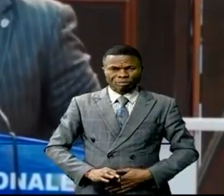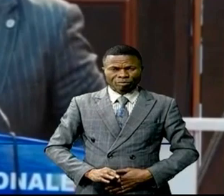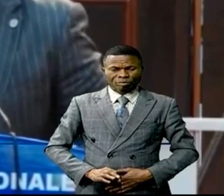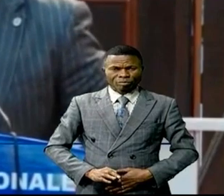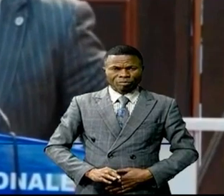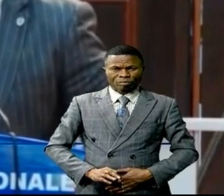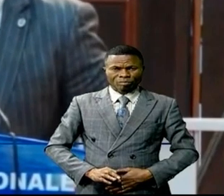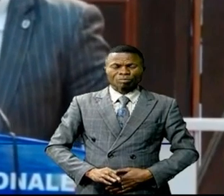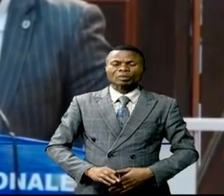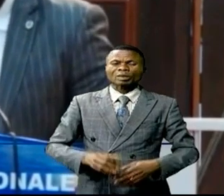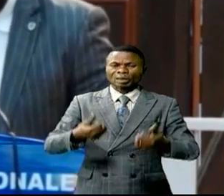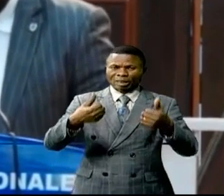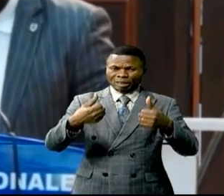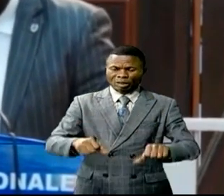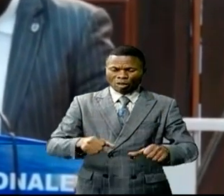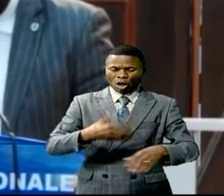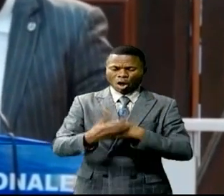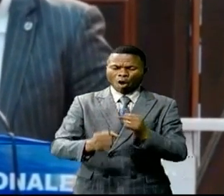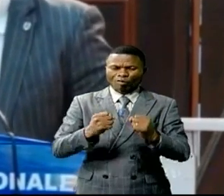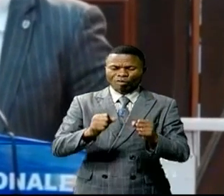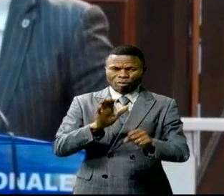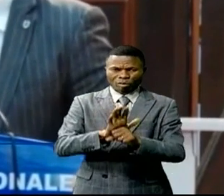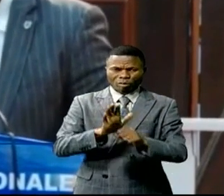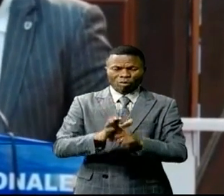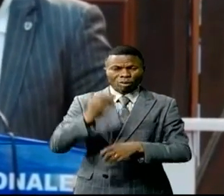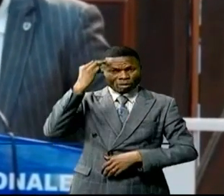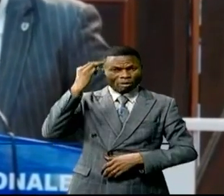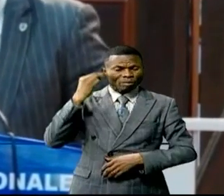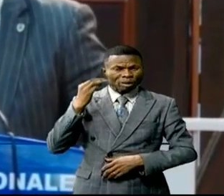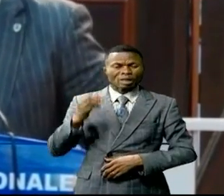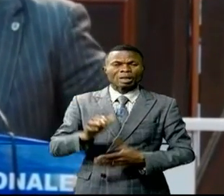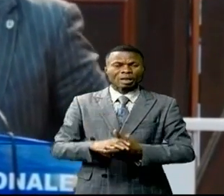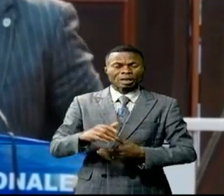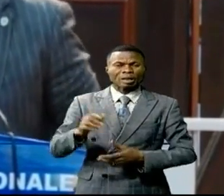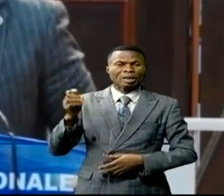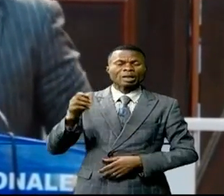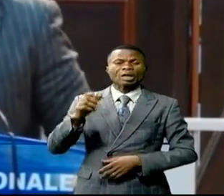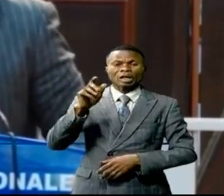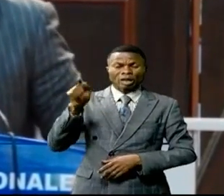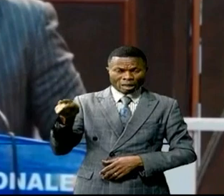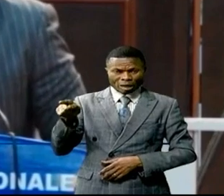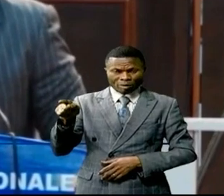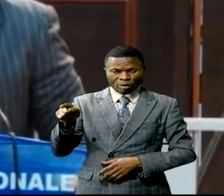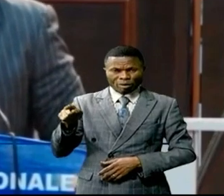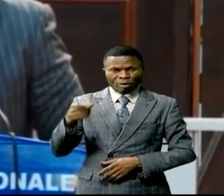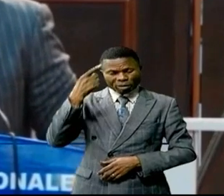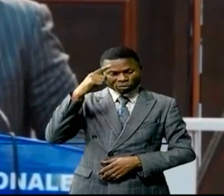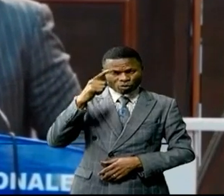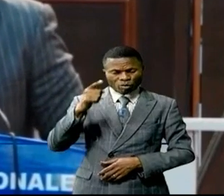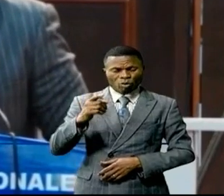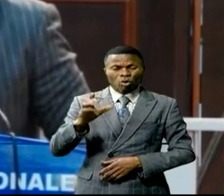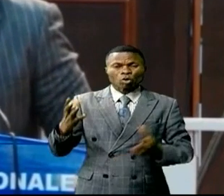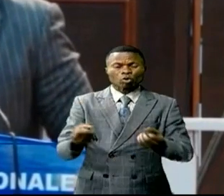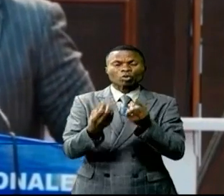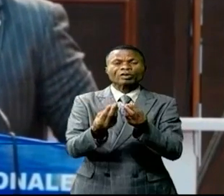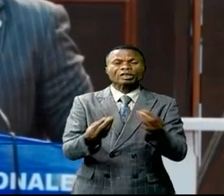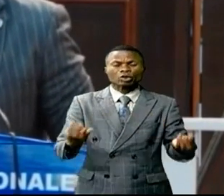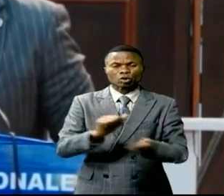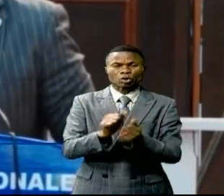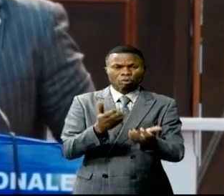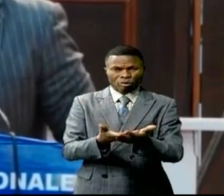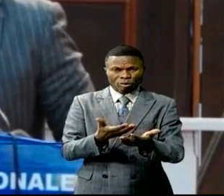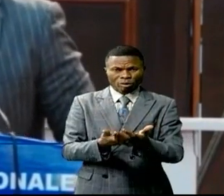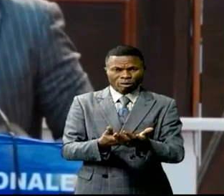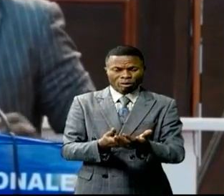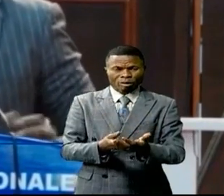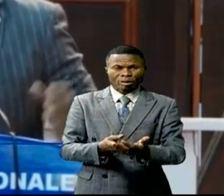reconnaissant tout de même le gros effort fourni par le ministre professeur Tony Mwaba pour relever le défi, un jeune